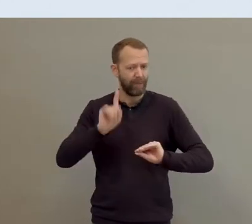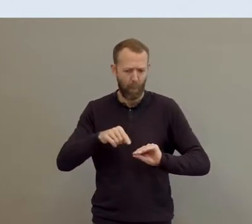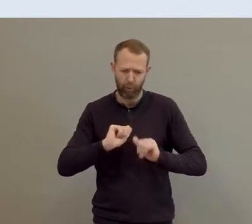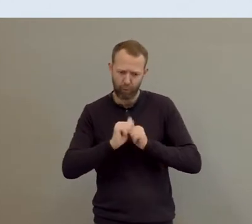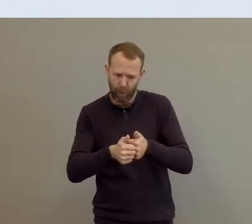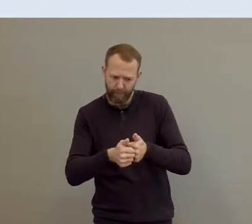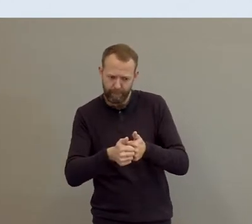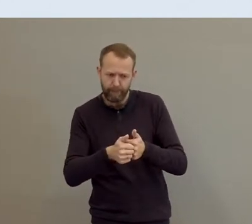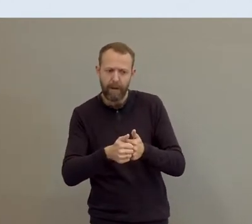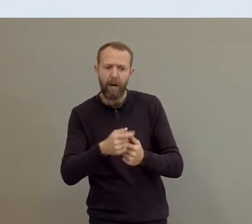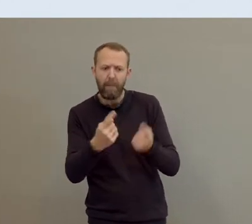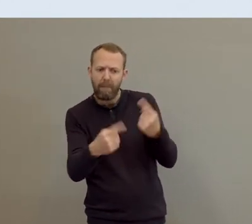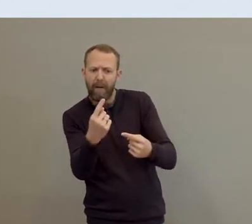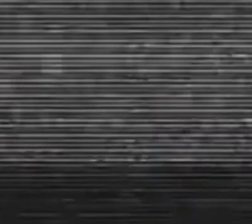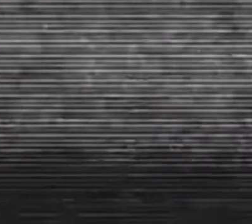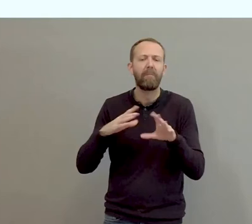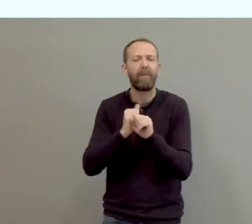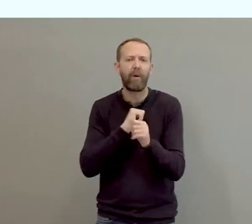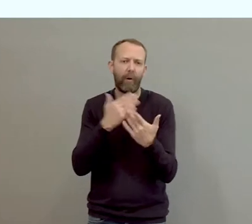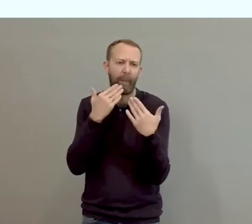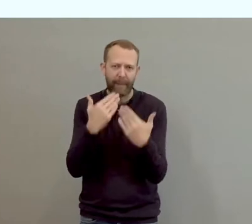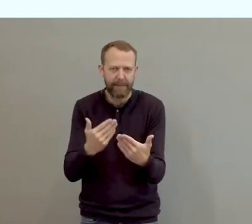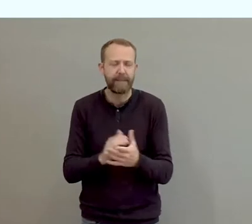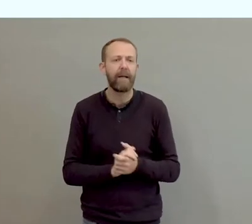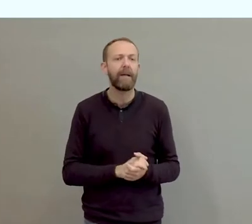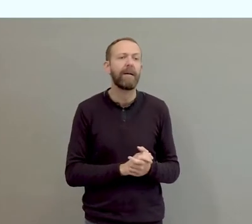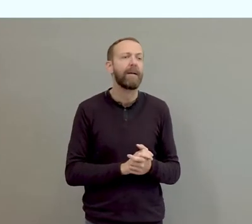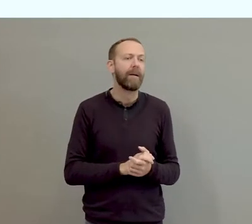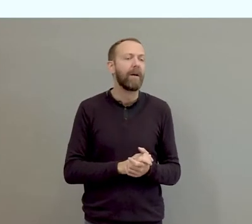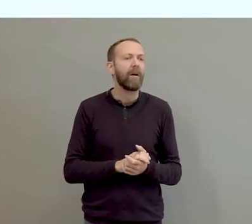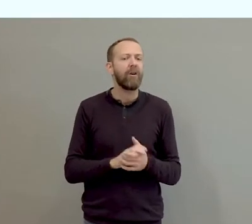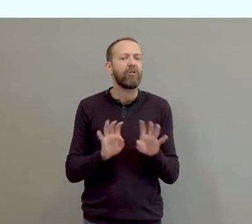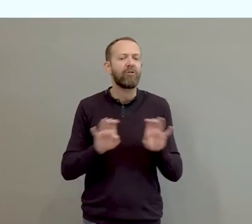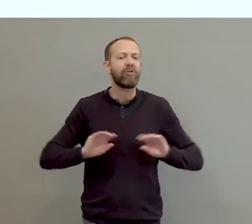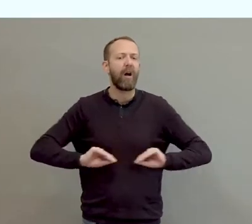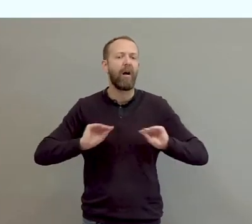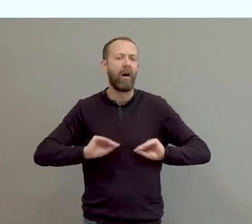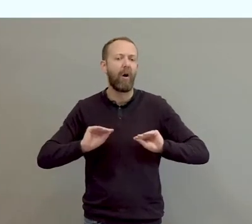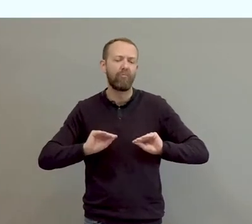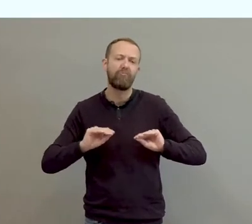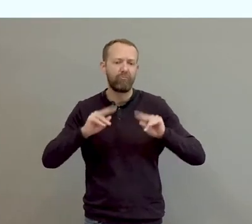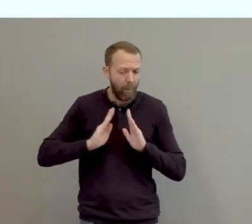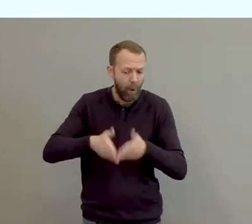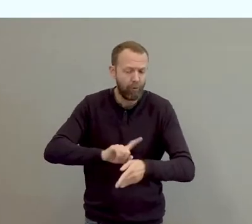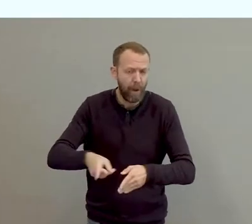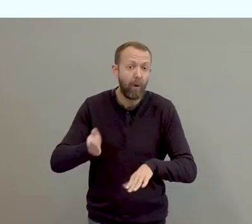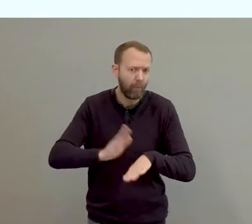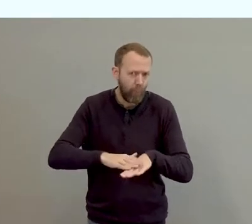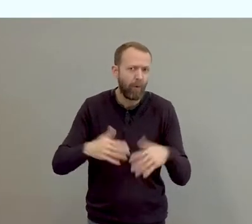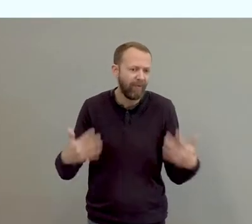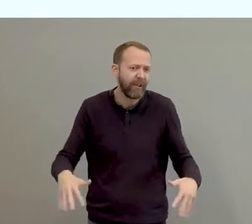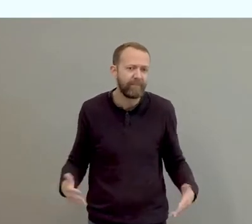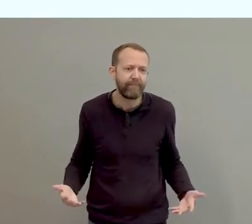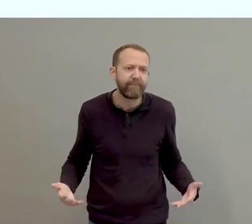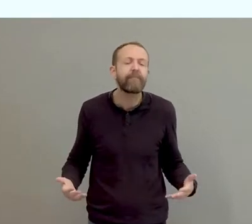aux défis primordiales de notre temps. — Le projet de créer une chaire de recherche à l'INSHEA est né en 2018. Le